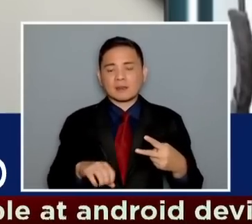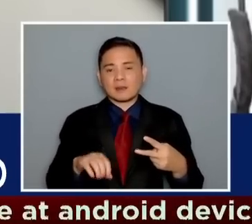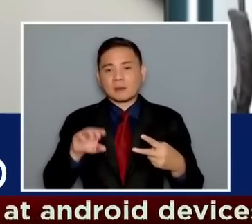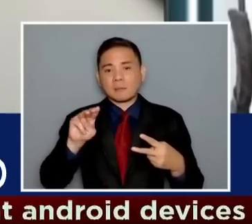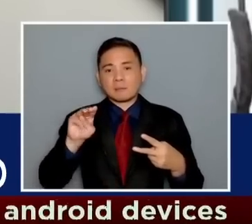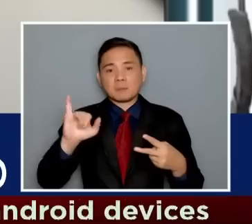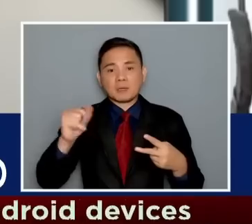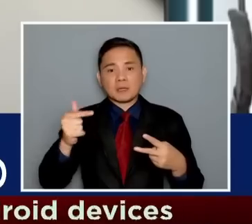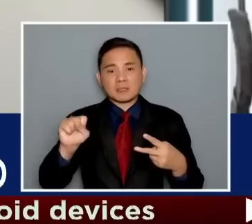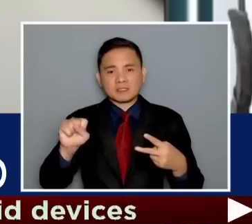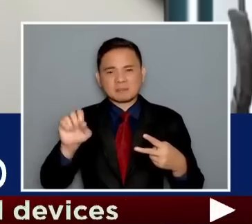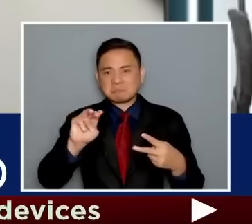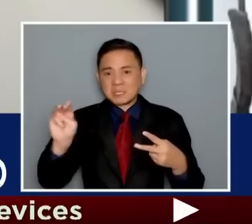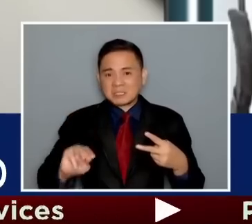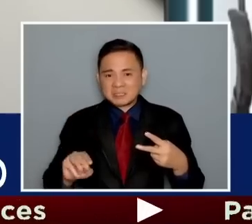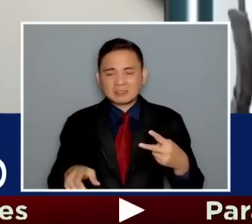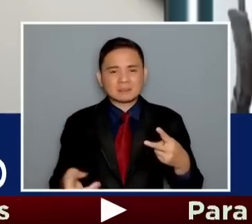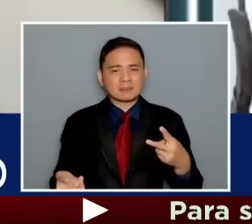Zubiri.